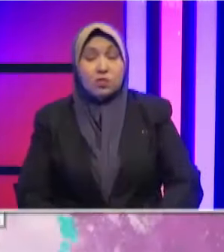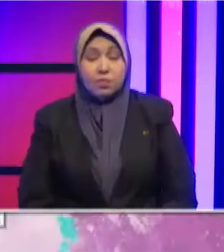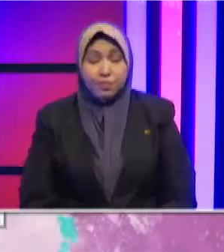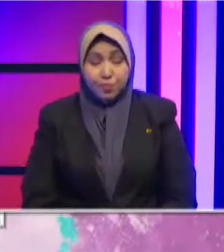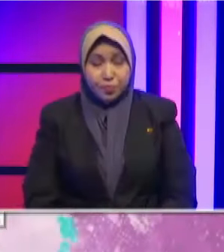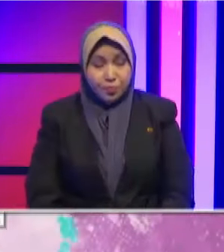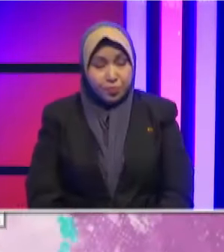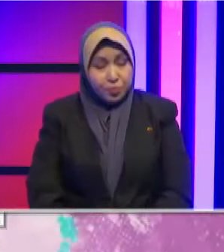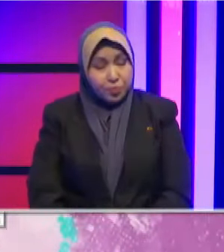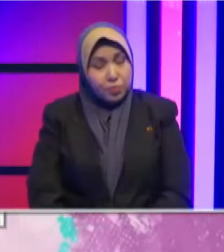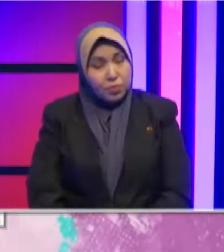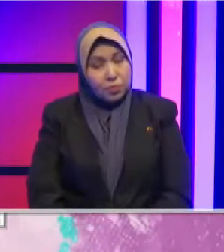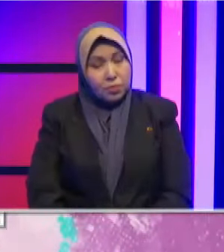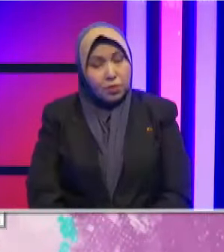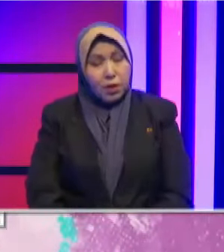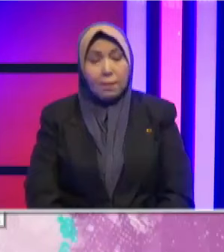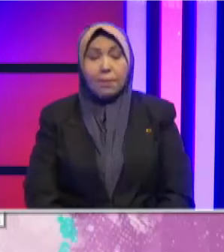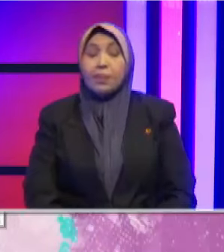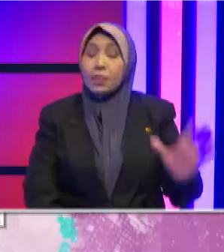Hai